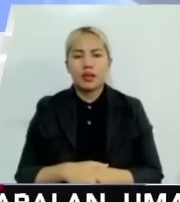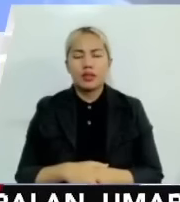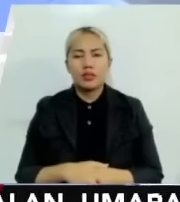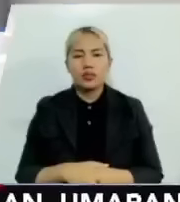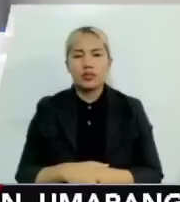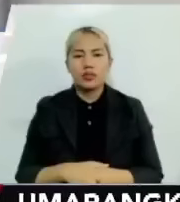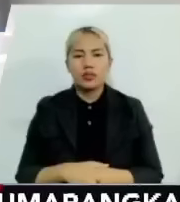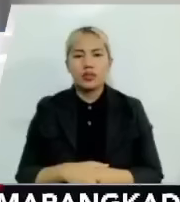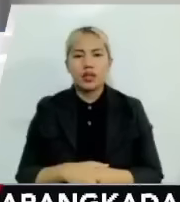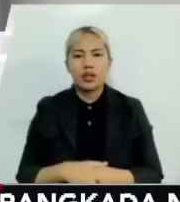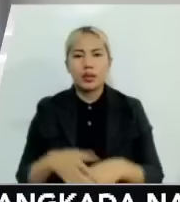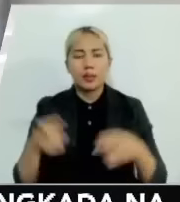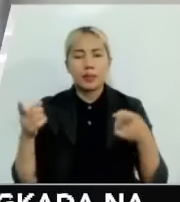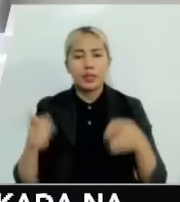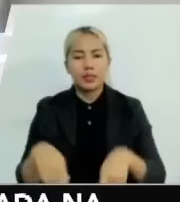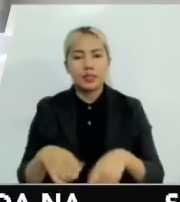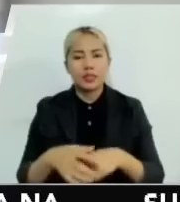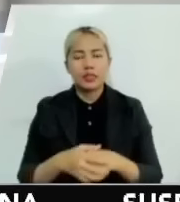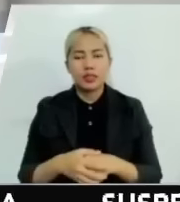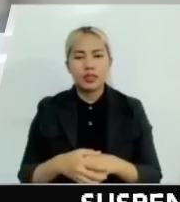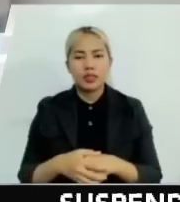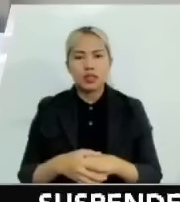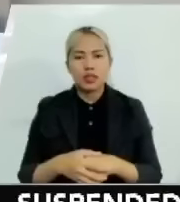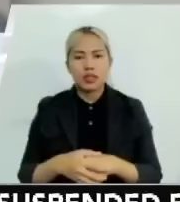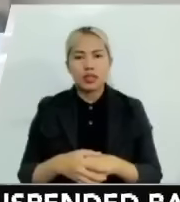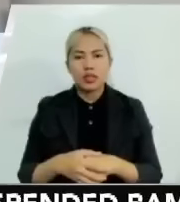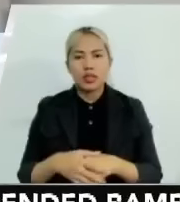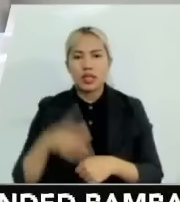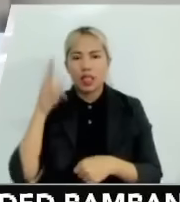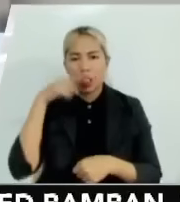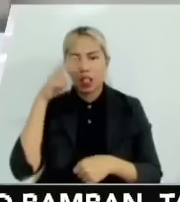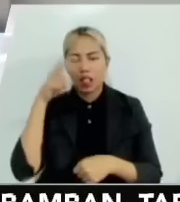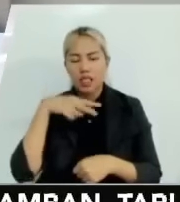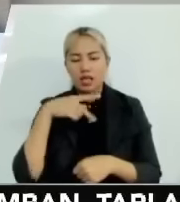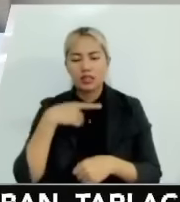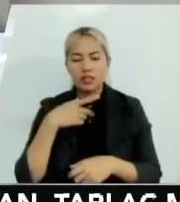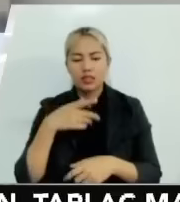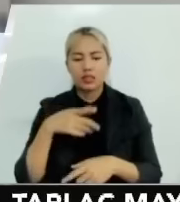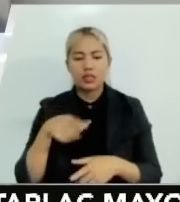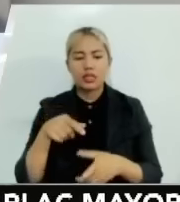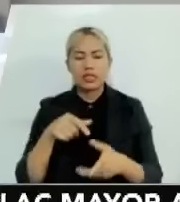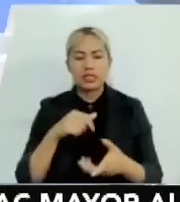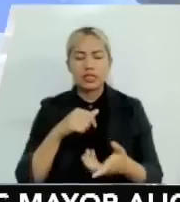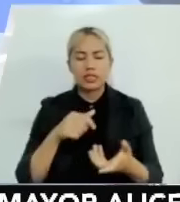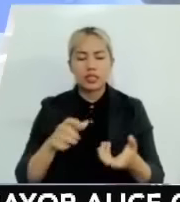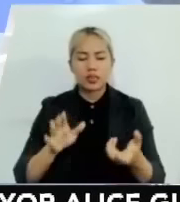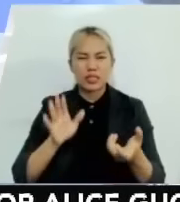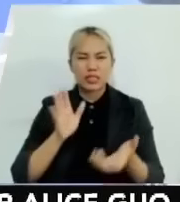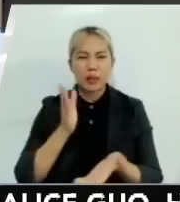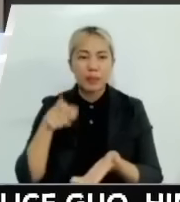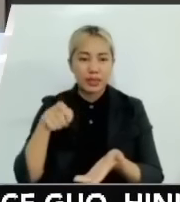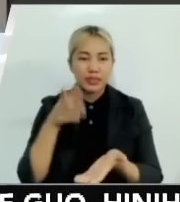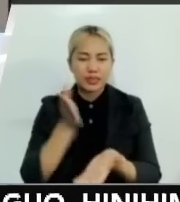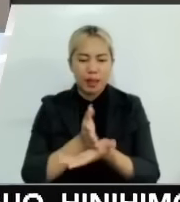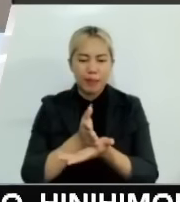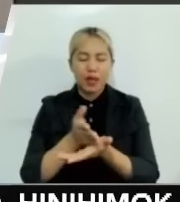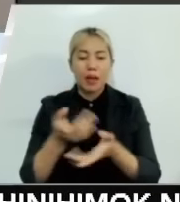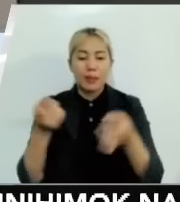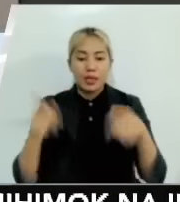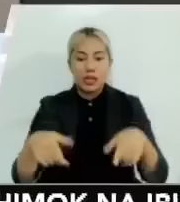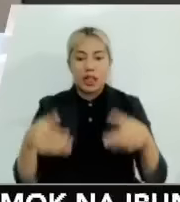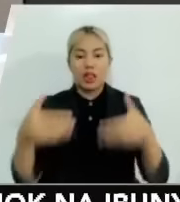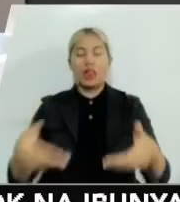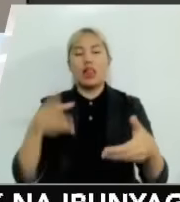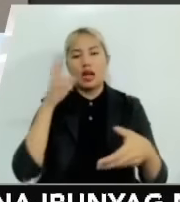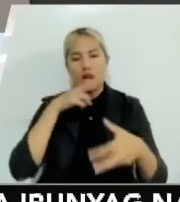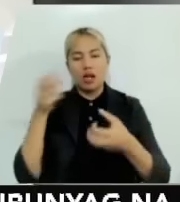na instead nga daw na preno yung naapakan niya, is yung accelerator. So nag-cause ng pagbilis ng sasakyan. Nagkasundo